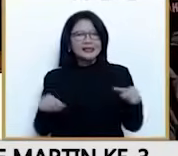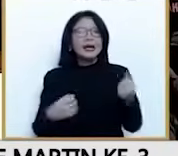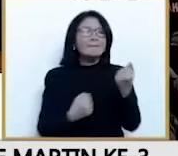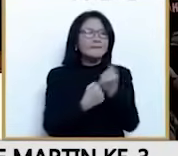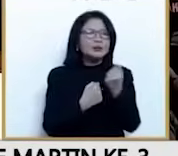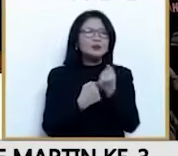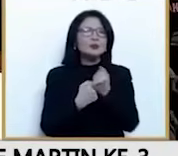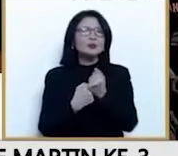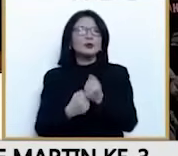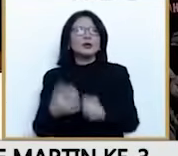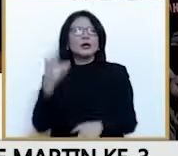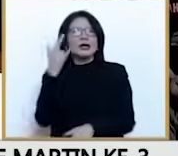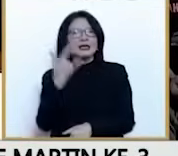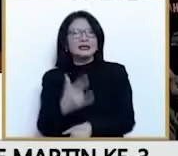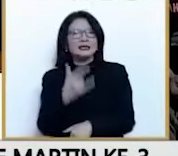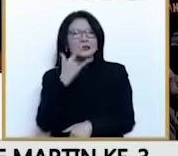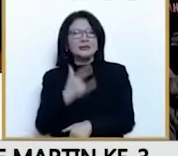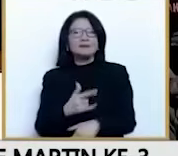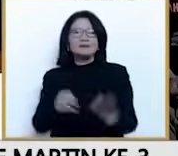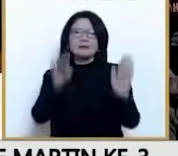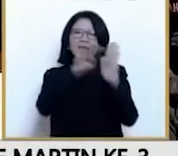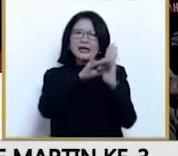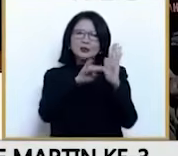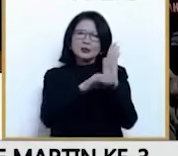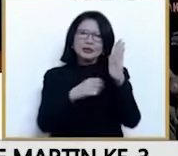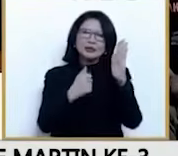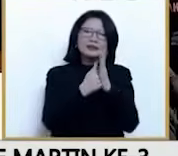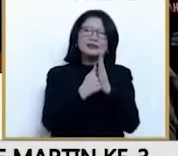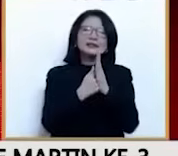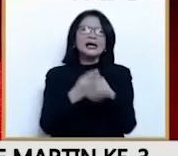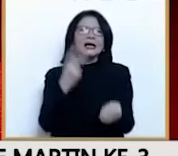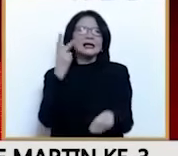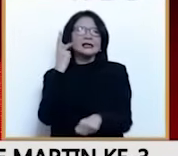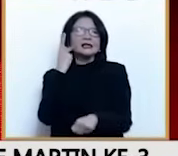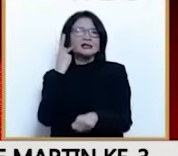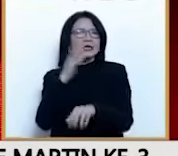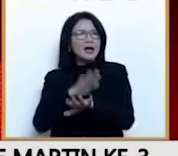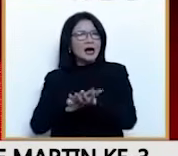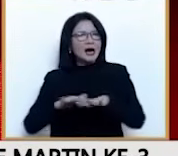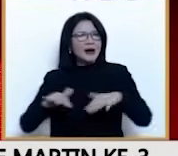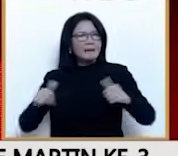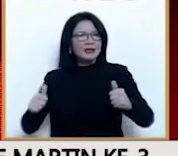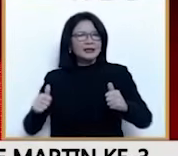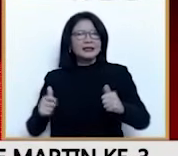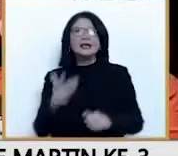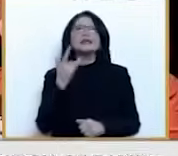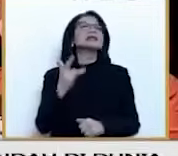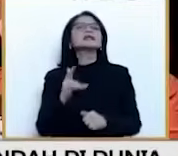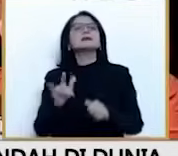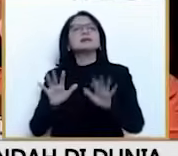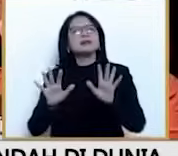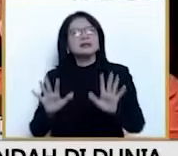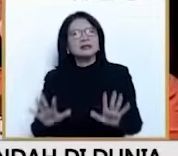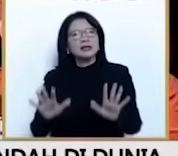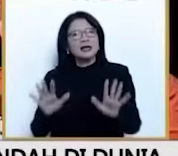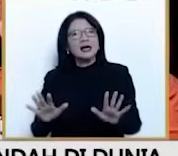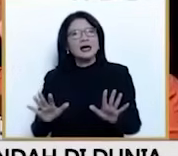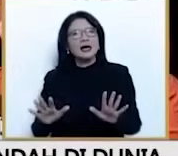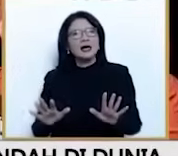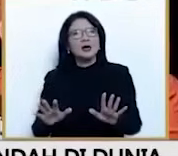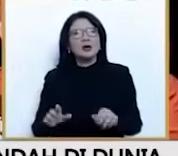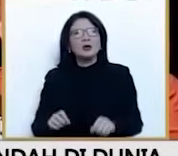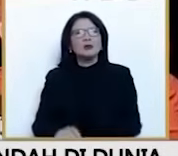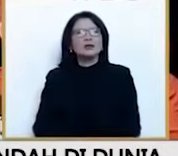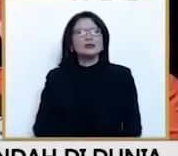pendukung, untuk tetap menaati peraturan, kita jaga situasi kondusif, dan kami mohon tetap tenang saat masing-masing pasangan